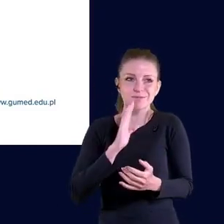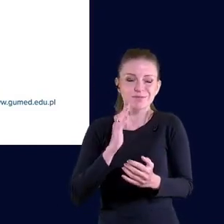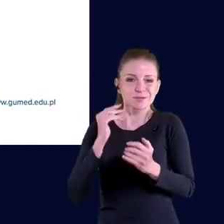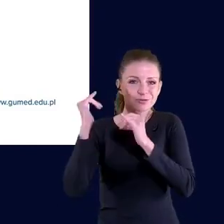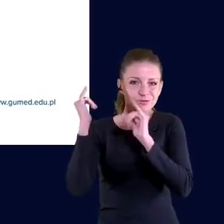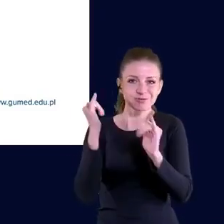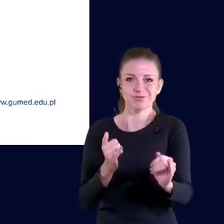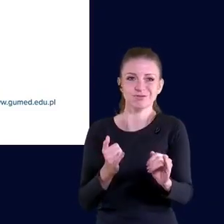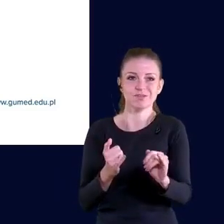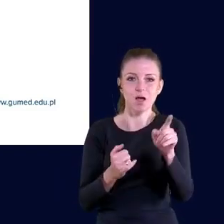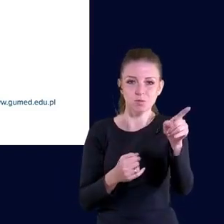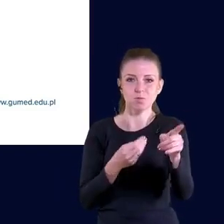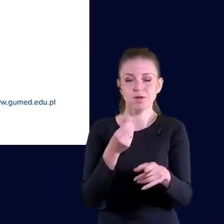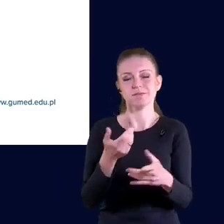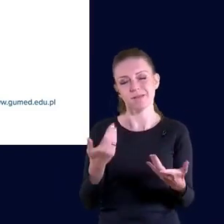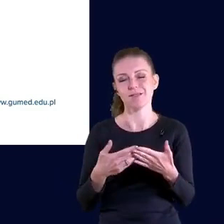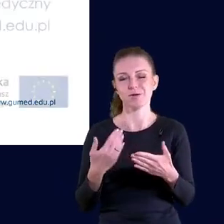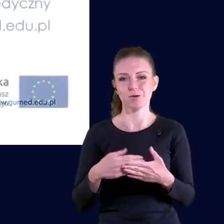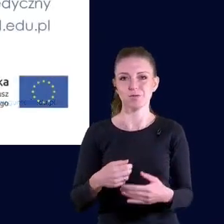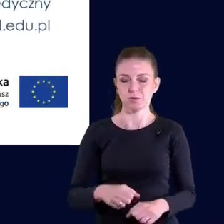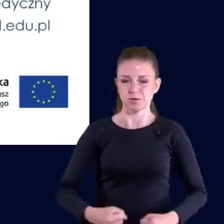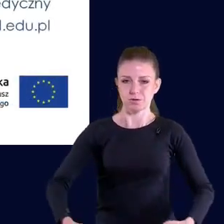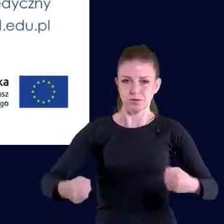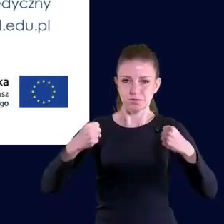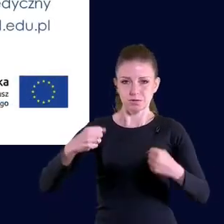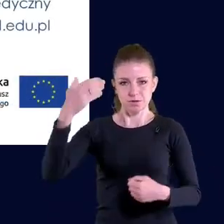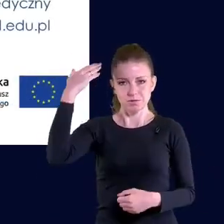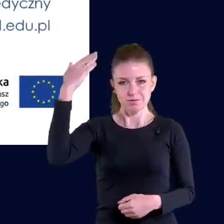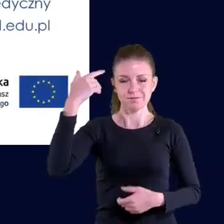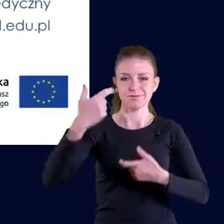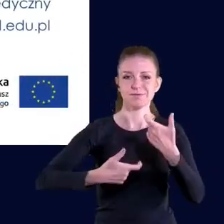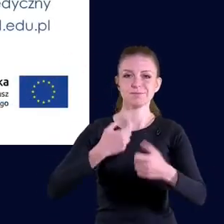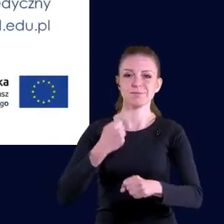heroicznym Dziękuję bardzo za uwagę